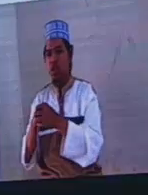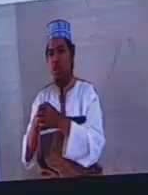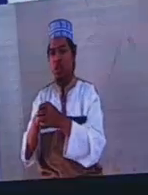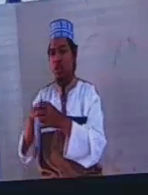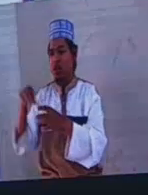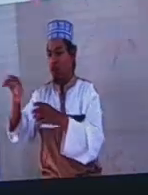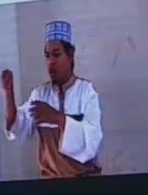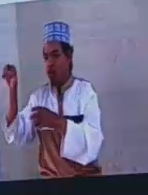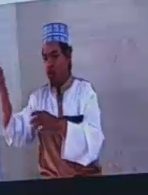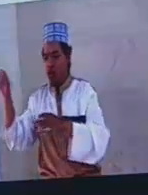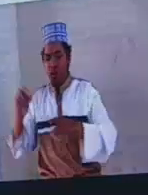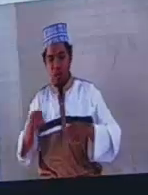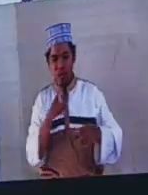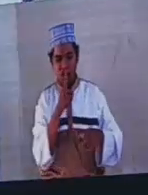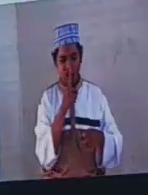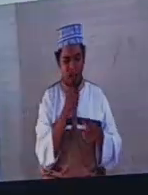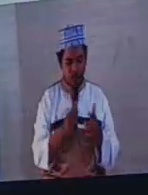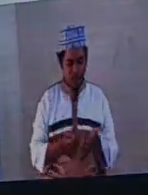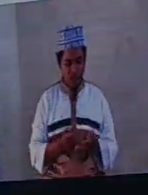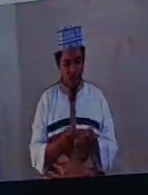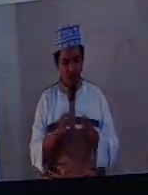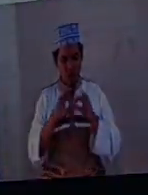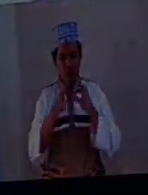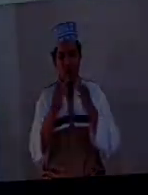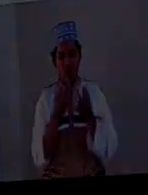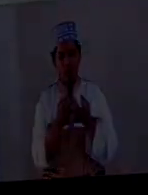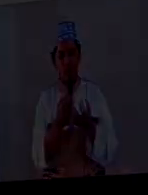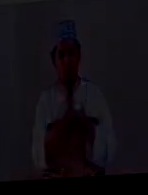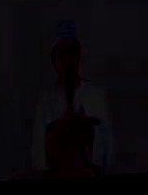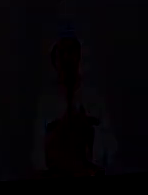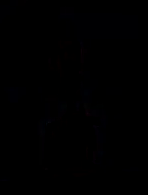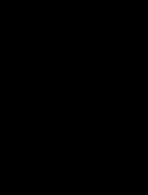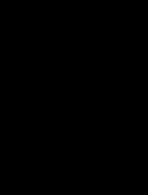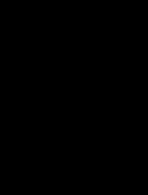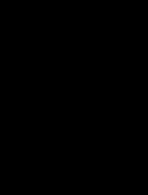itu termasuk menguntungkan Belanda. Kenapa? Mereka tidak kerepotan menghadapi orang yang semacam ini.